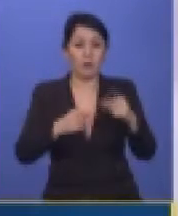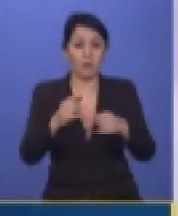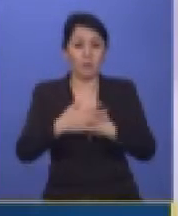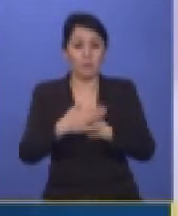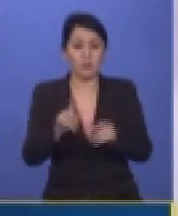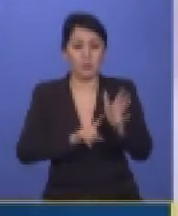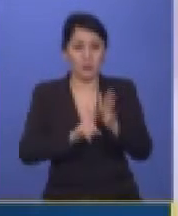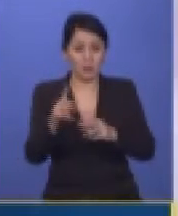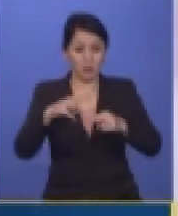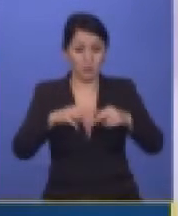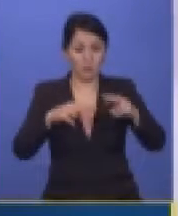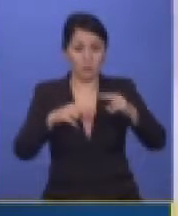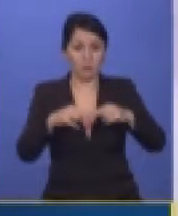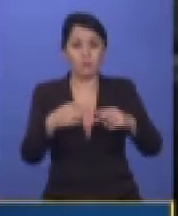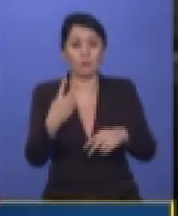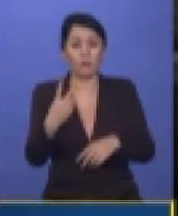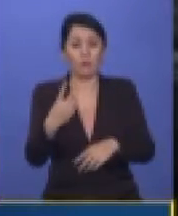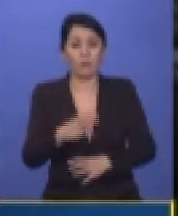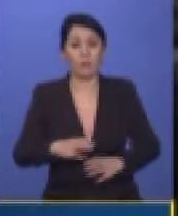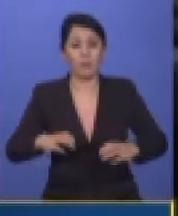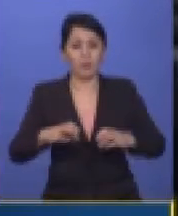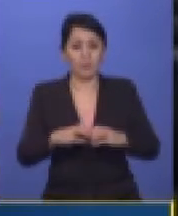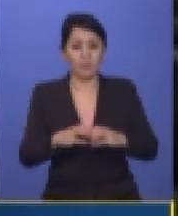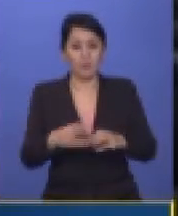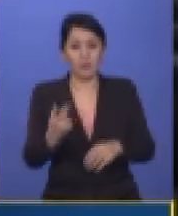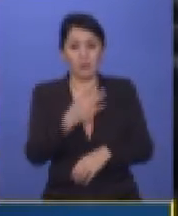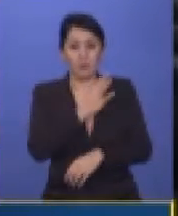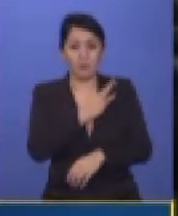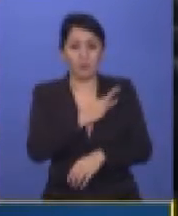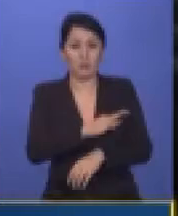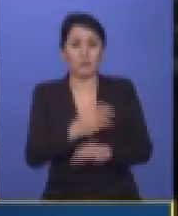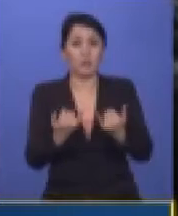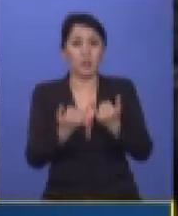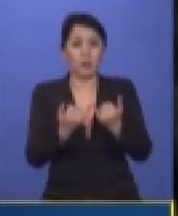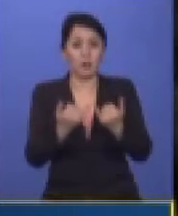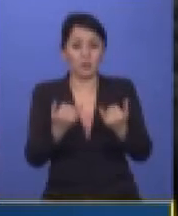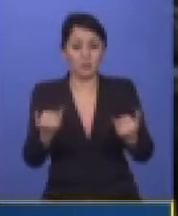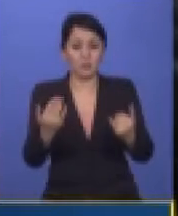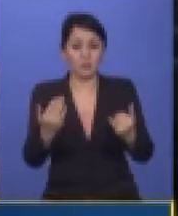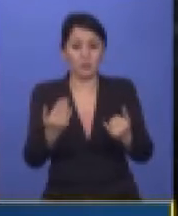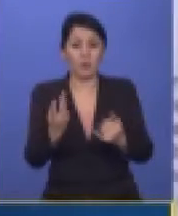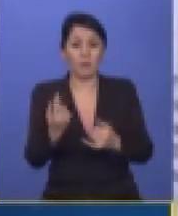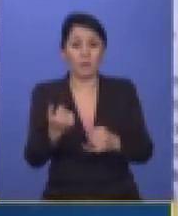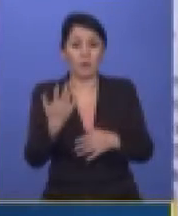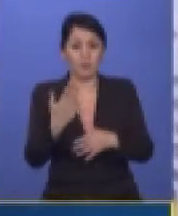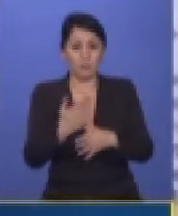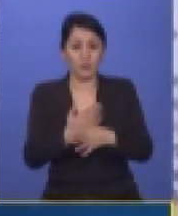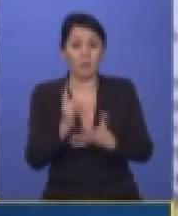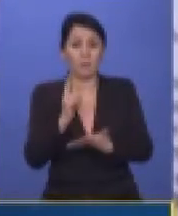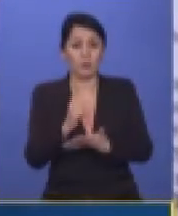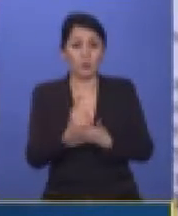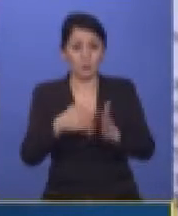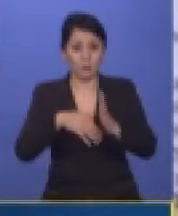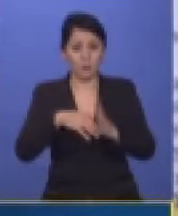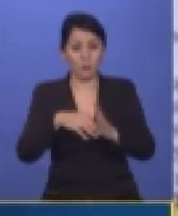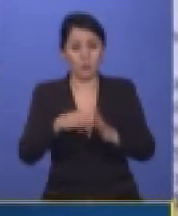и начнут строительство еще 2 ферм. Но в погоне за прибылью нельзя забывать об условиях для сельчан. В обмен на финансовую поддержку аграрии должны